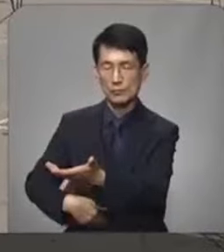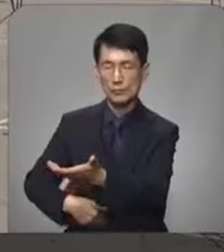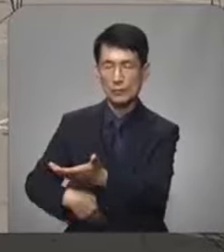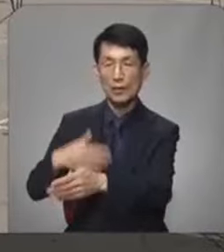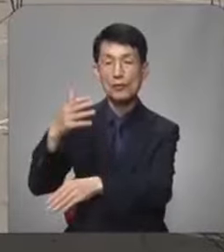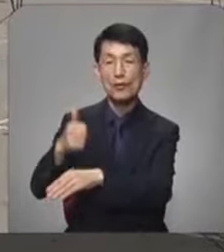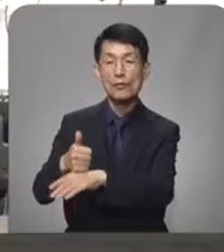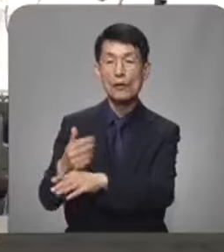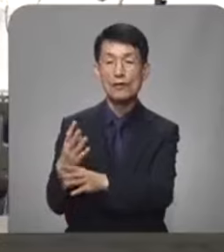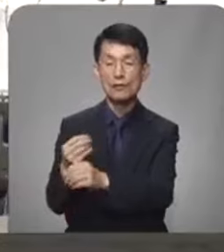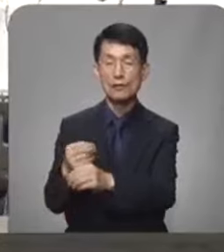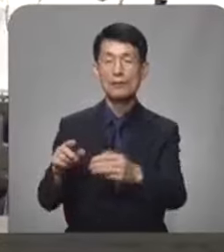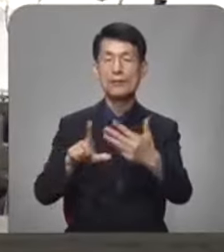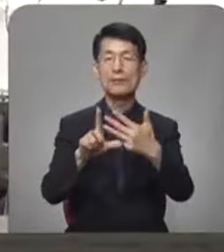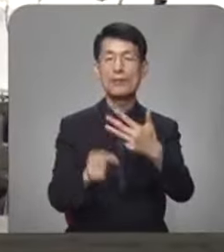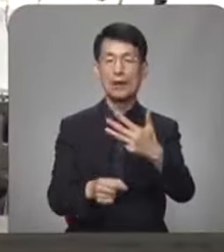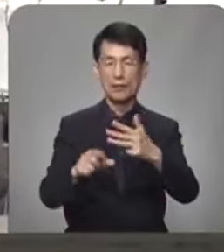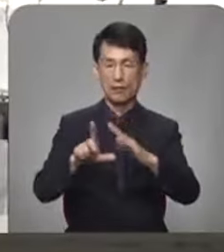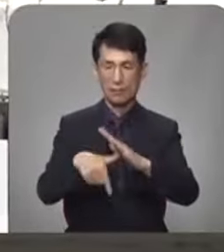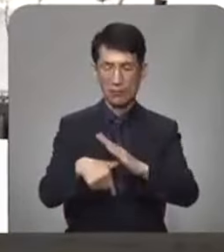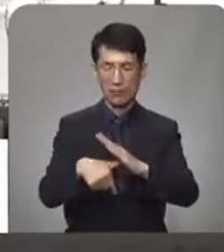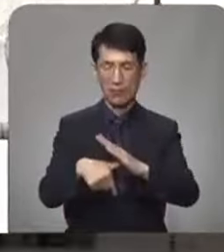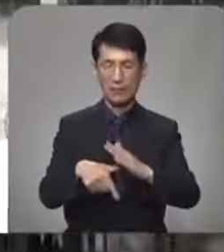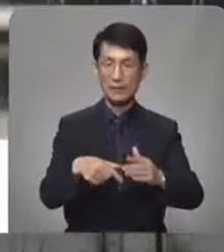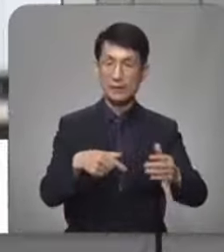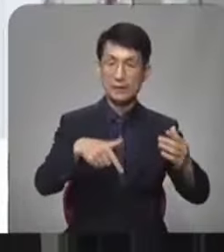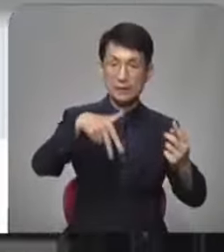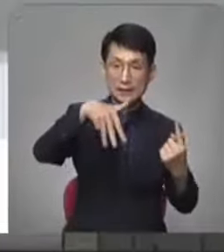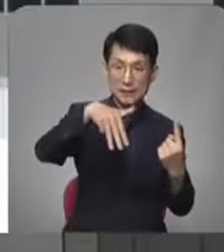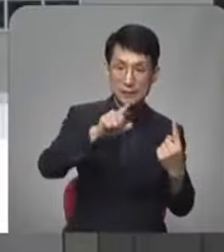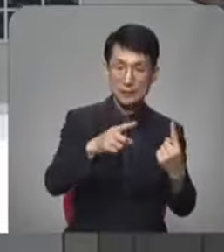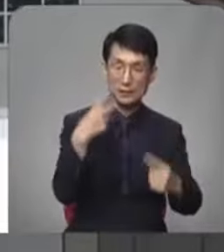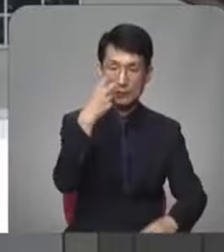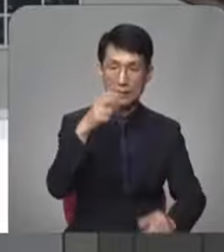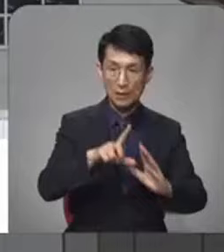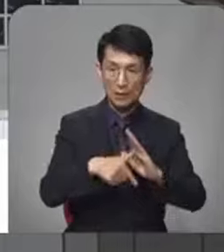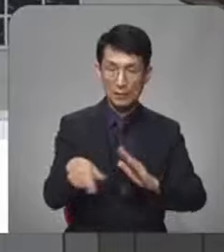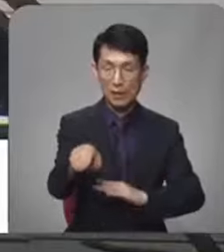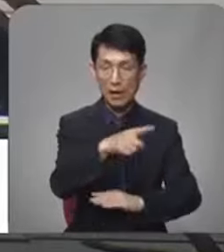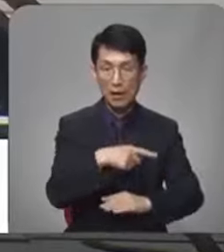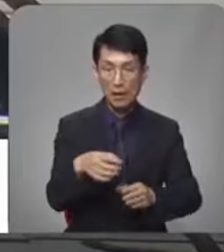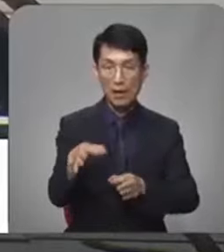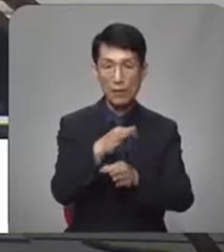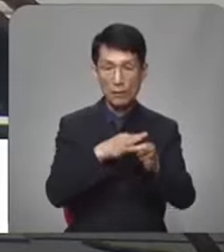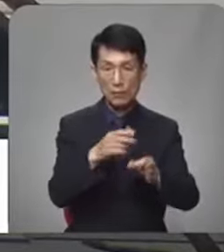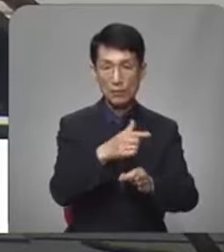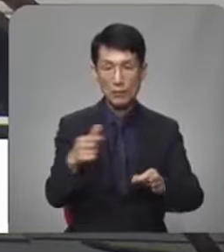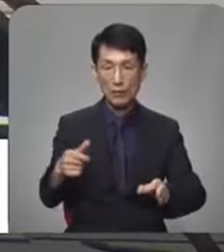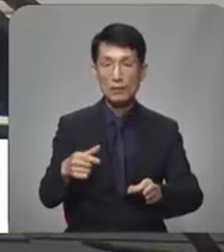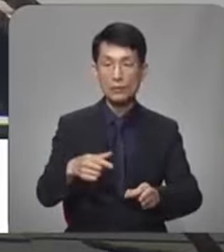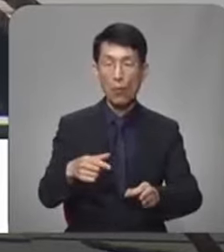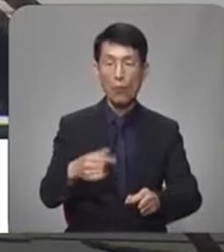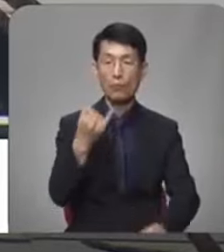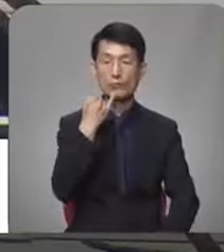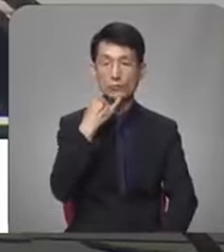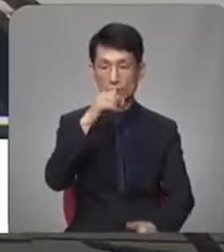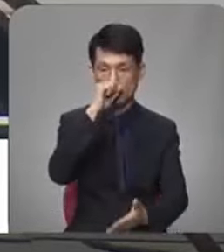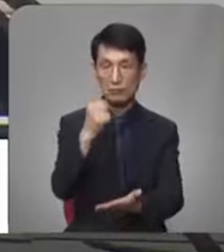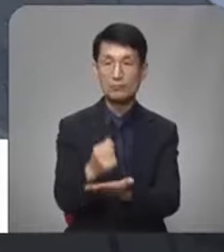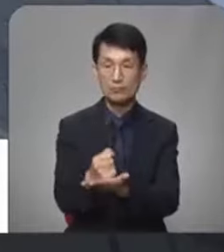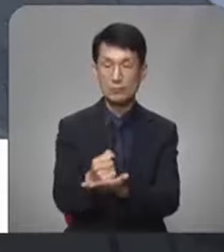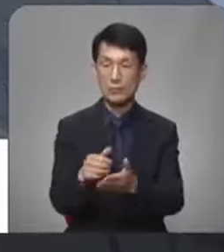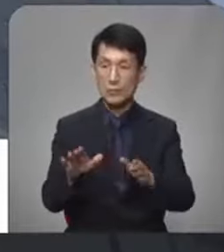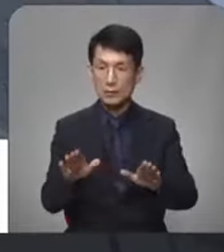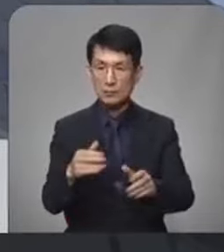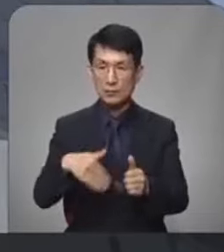나옵니다 과거 1차 조사에선 경제적 정책적인 면에서 사업성이 있다는 는 판단이 나왔습니다 하지만 지금 상황은